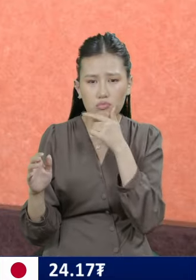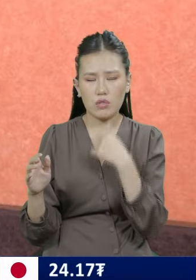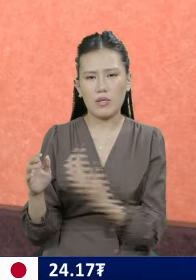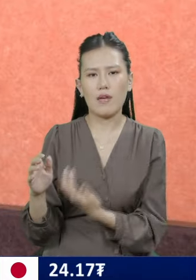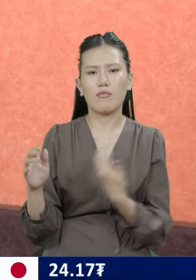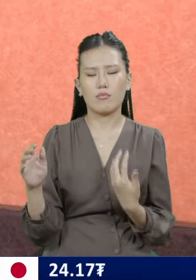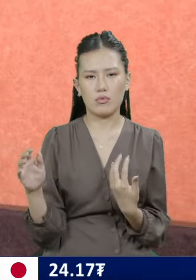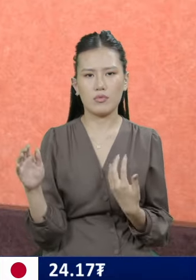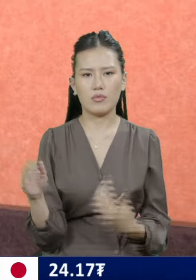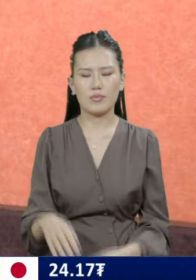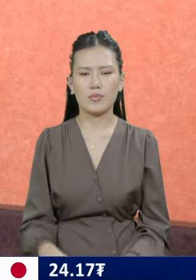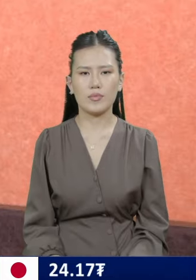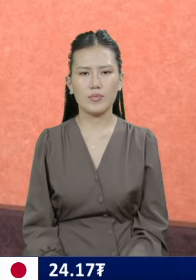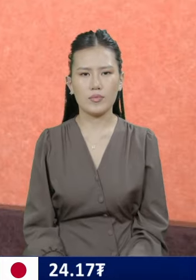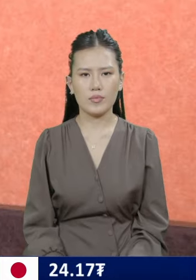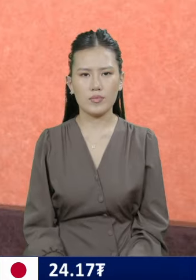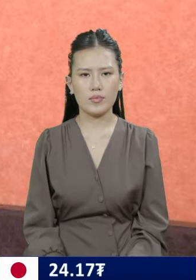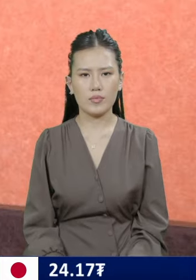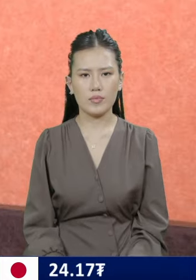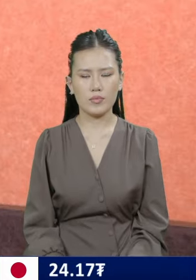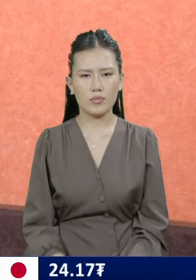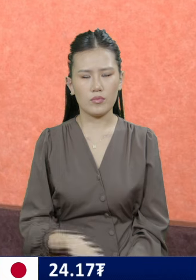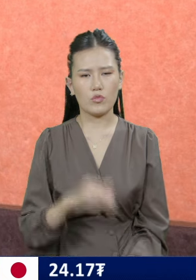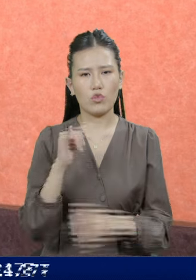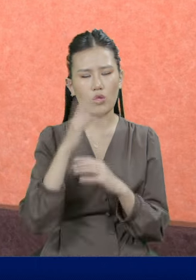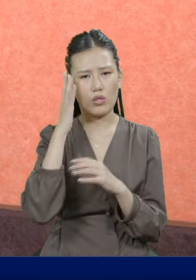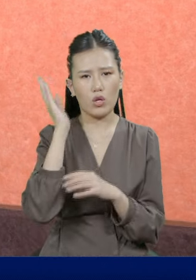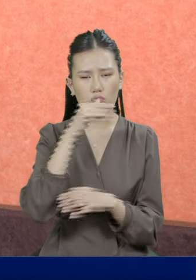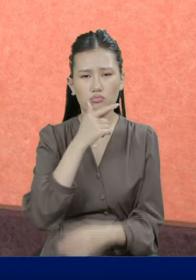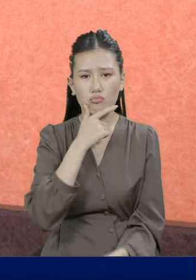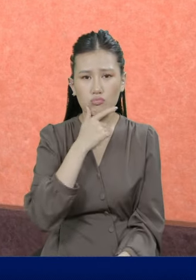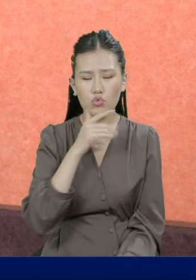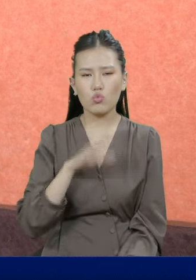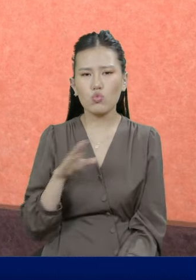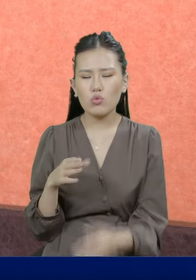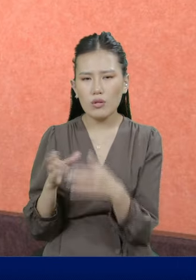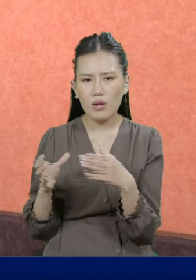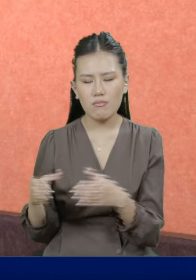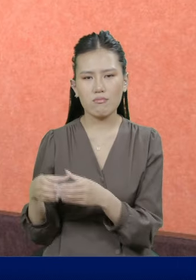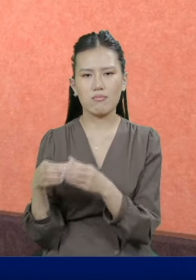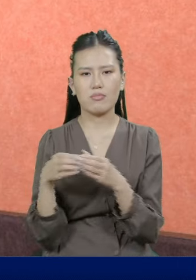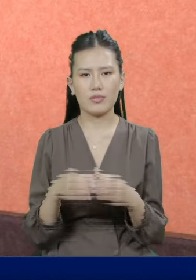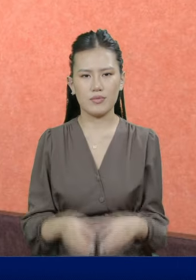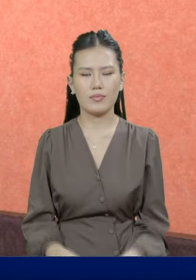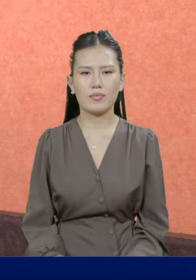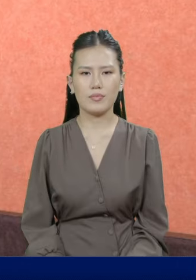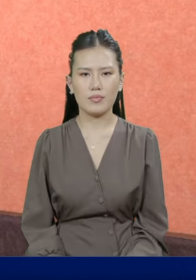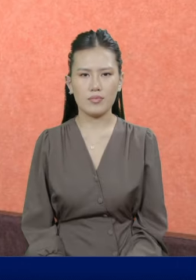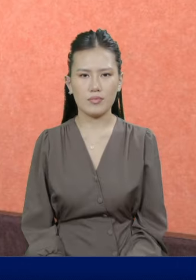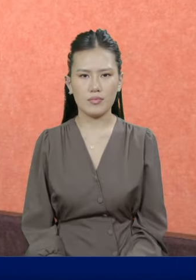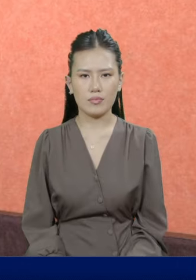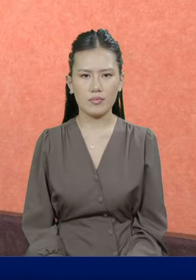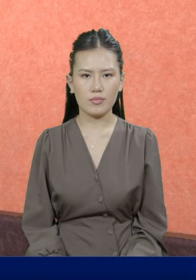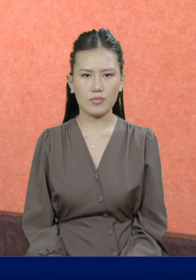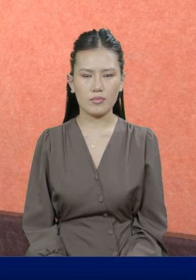нөгөө бусад олон улсад явж чадаагүй медальтай хүүхдүүдэд сонгож авч багаа бүрдүүлсэн. Энэ хиймэл